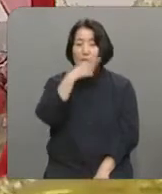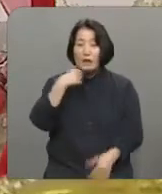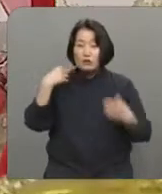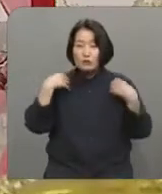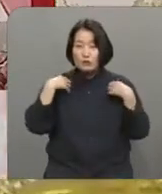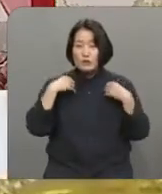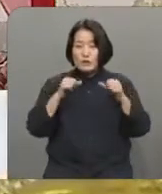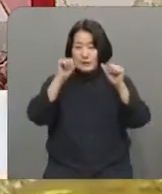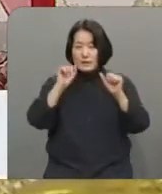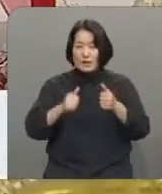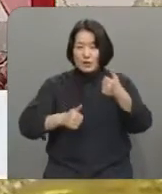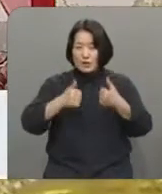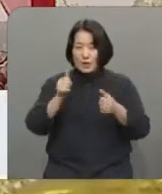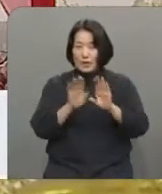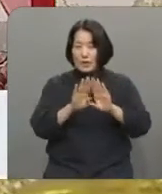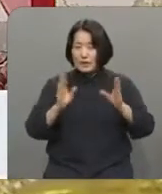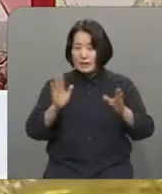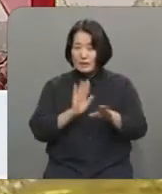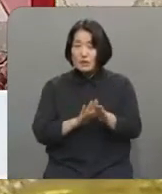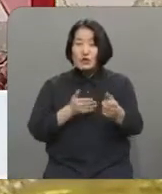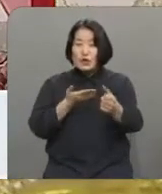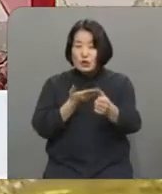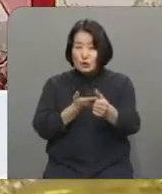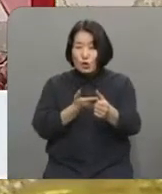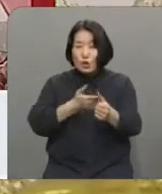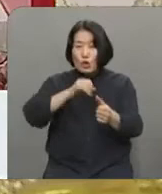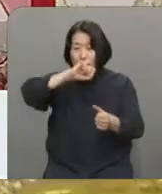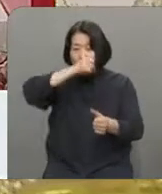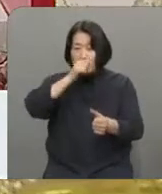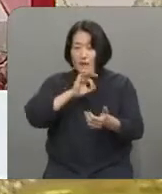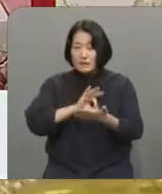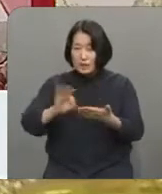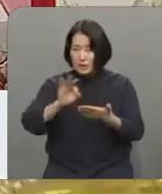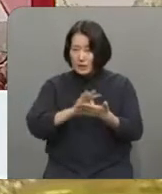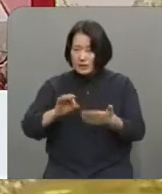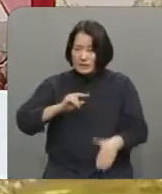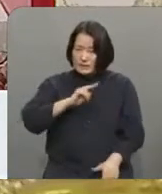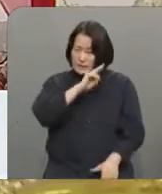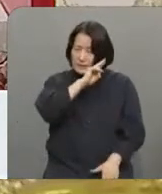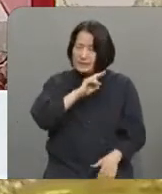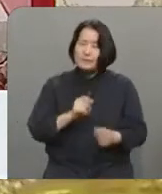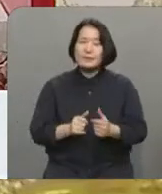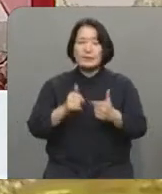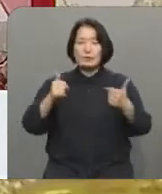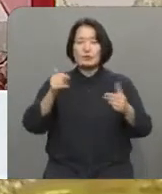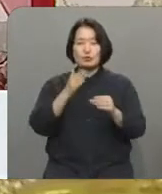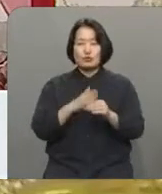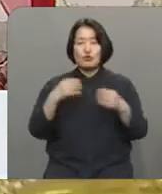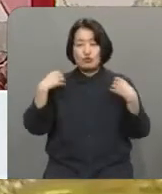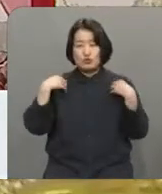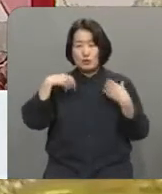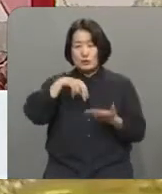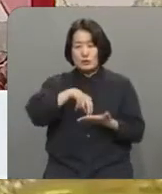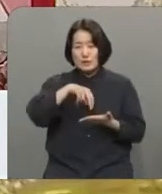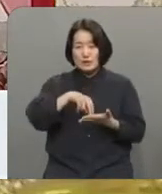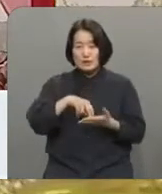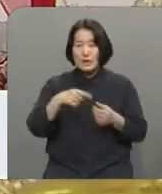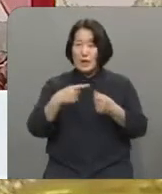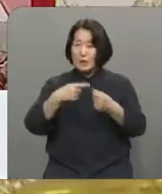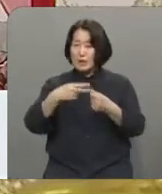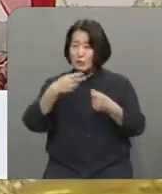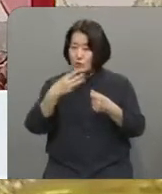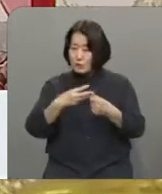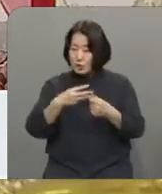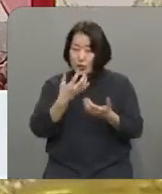양국군에서는 체육대회 개최에 지원하는 보조금 사용과 관련해 의혹이 확산되고 있습니다. 군청 차원에서 최소한 3번